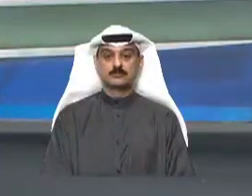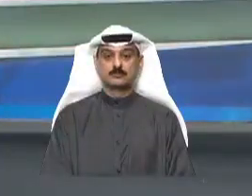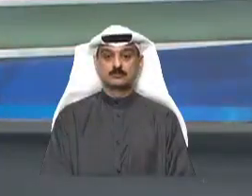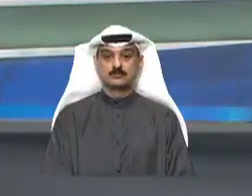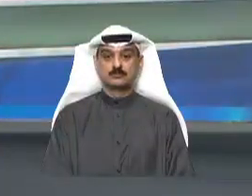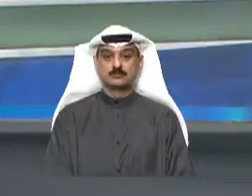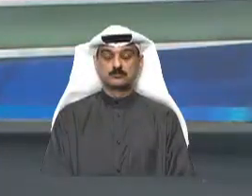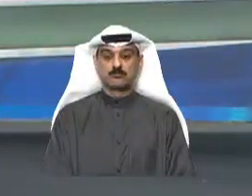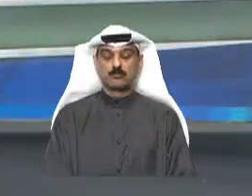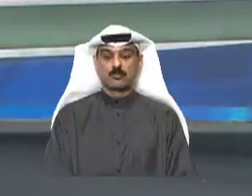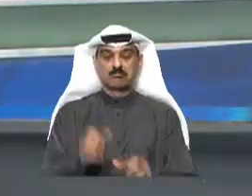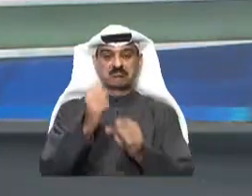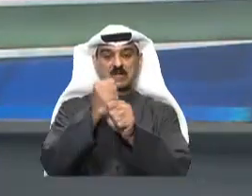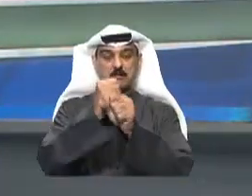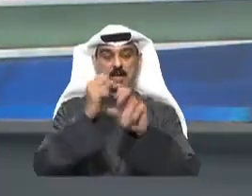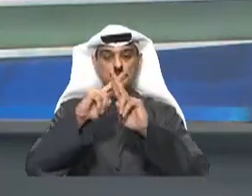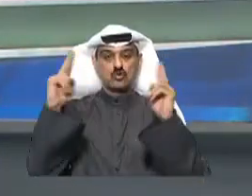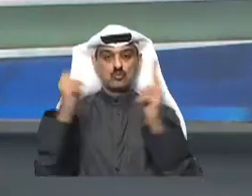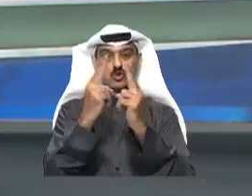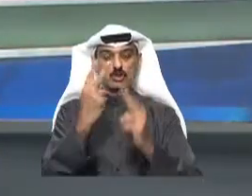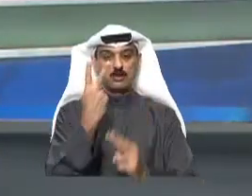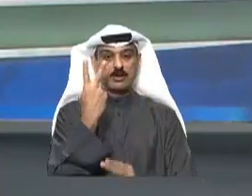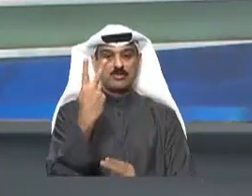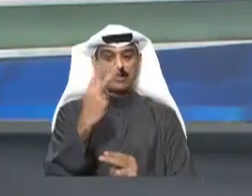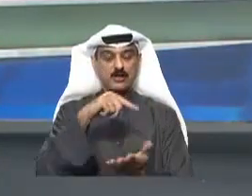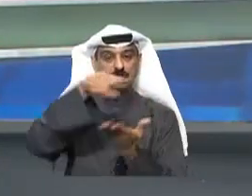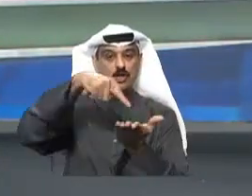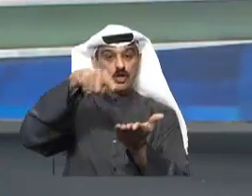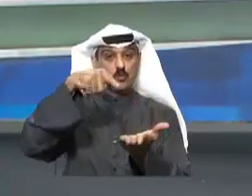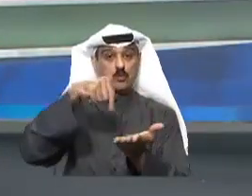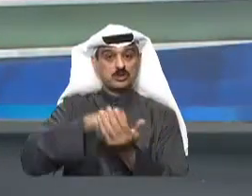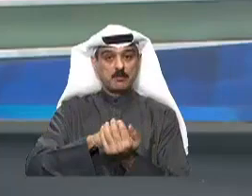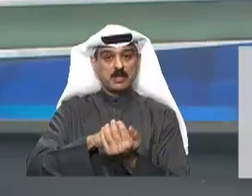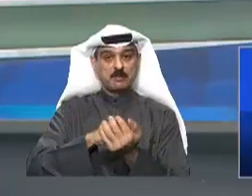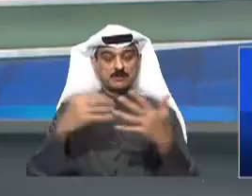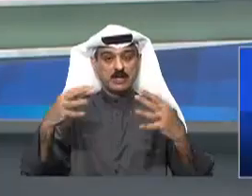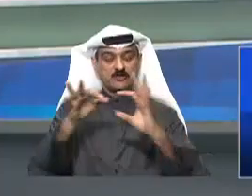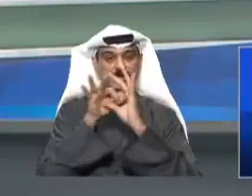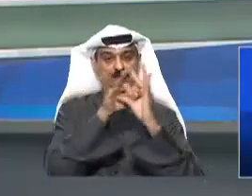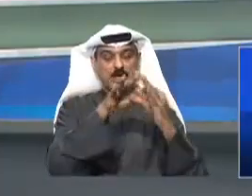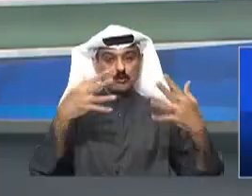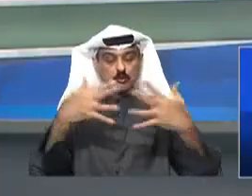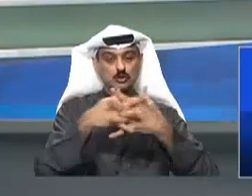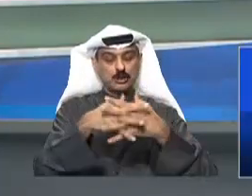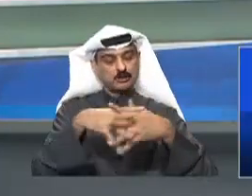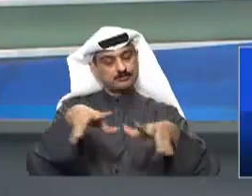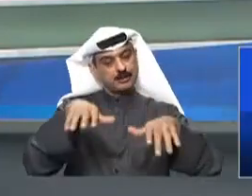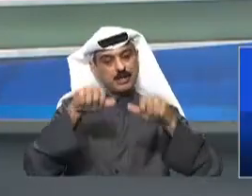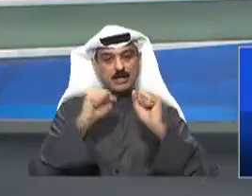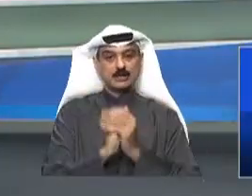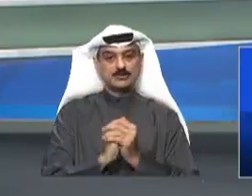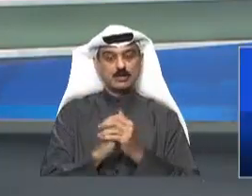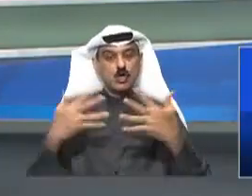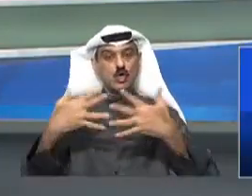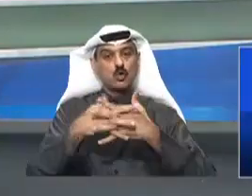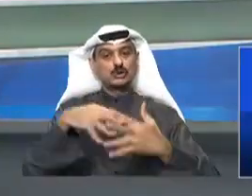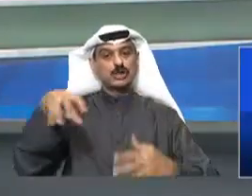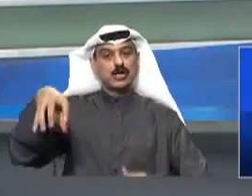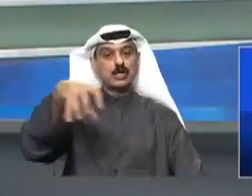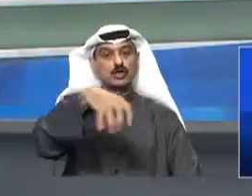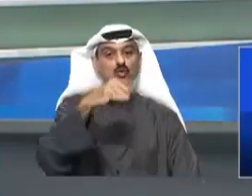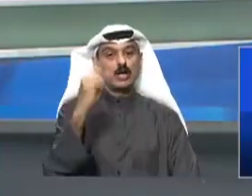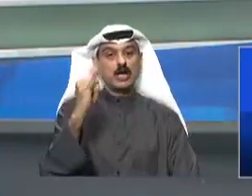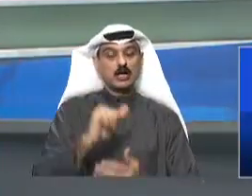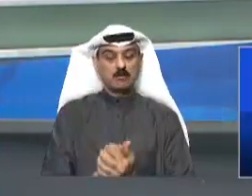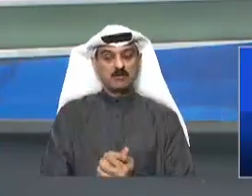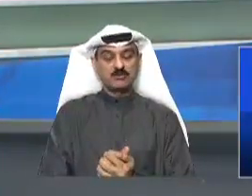اختتمت أعمال الدورة الثانية من مؤتمر بغداد للتعاون والشراكة بمشاركة عربية ودولية واسعة، حيث ترأس